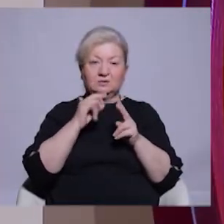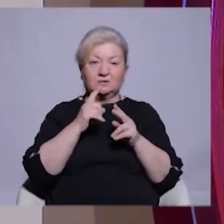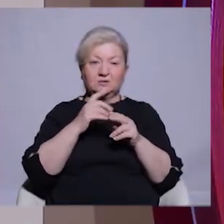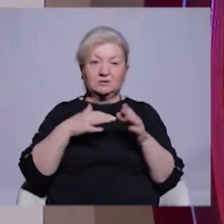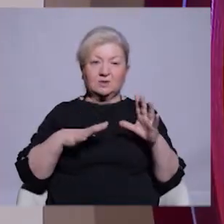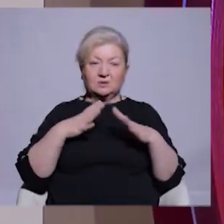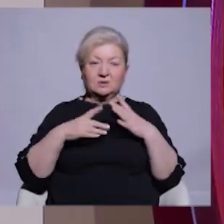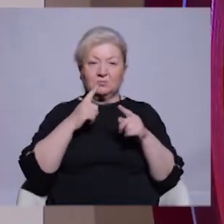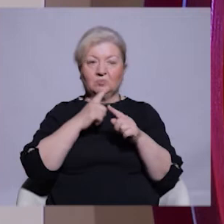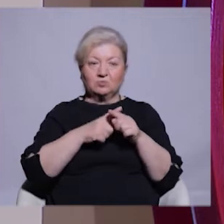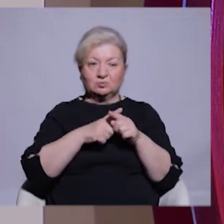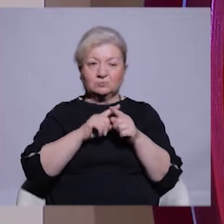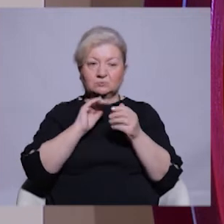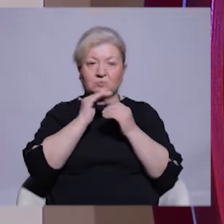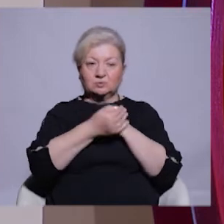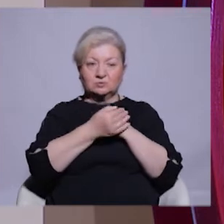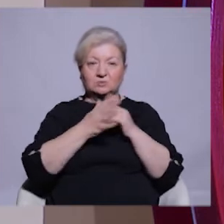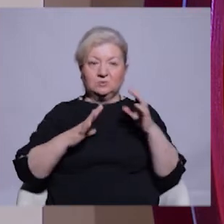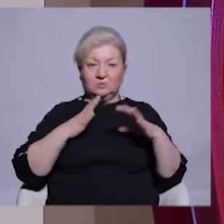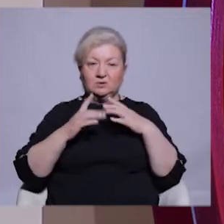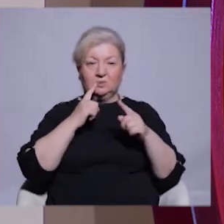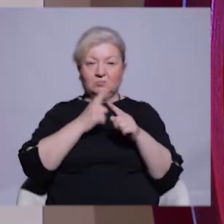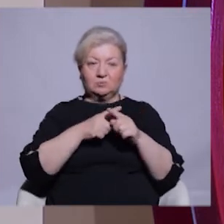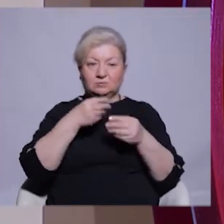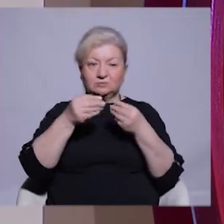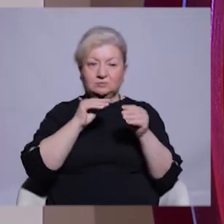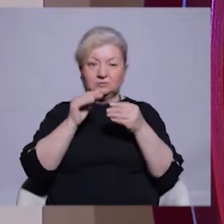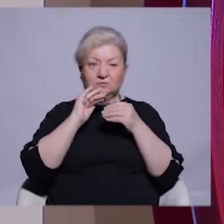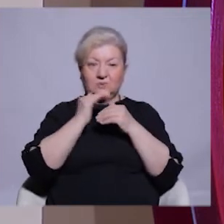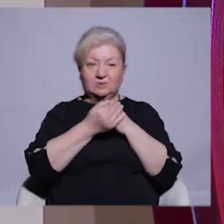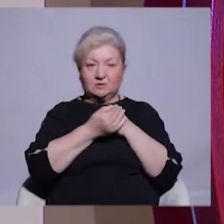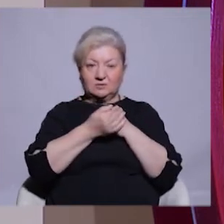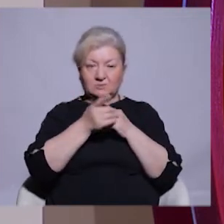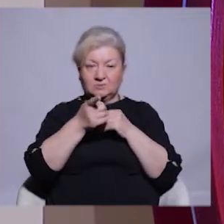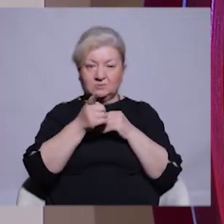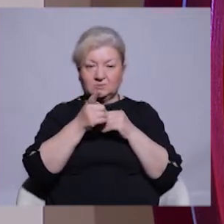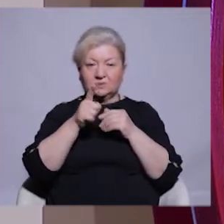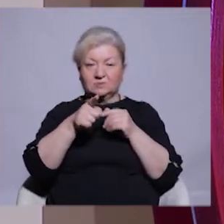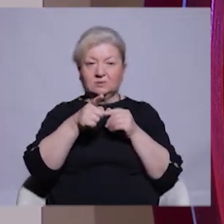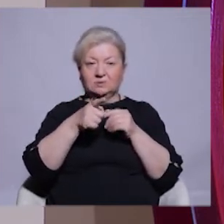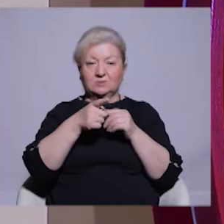პოტენციური ენერგია გრავიტაციული პლუს პოტენციური ენერგია ელასტიური, აი